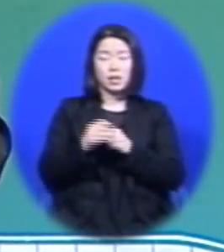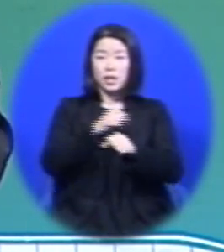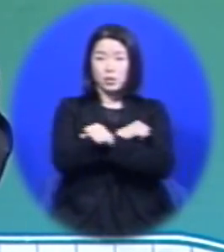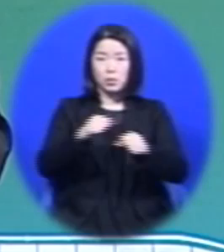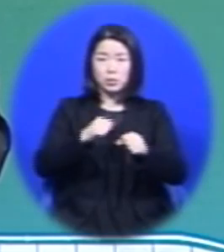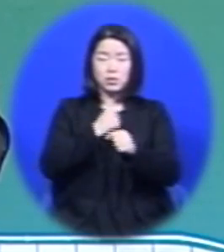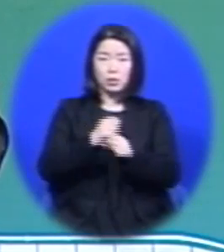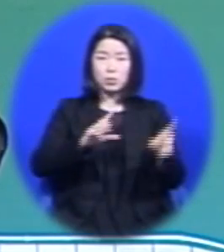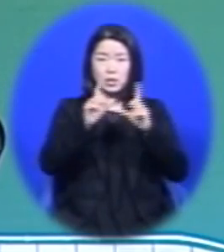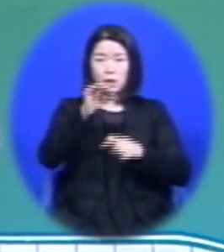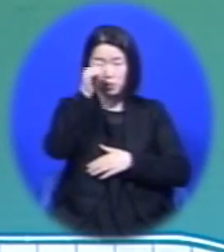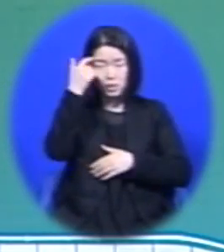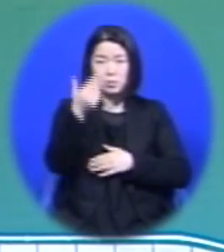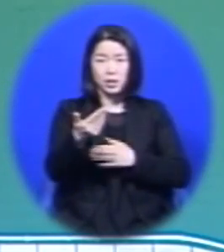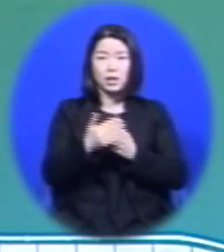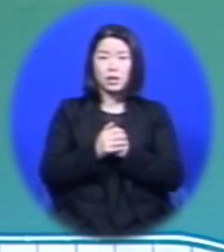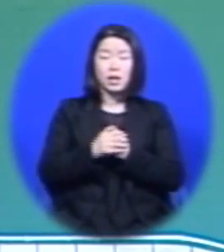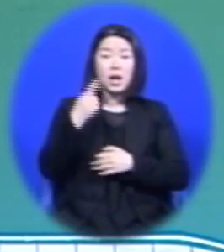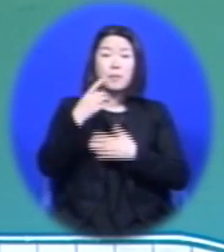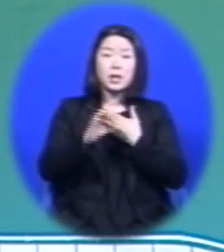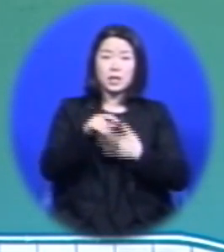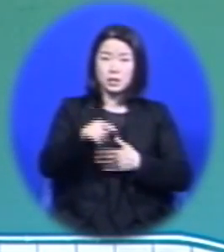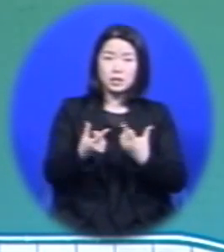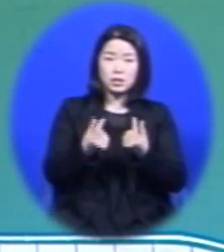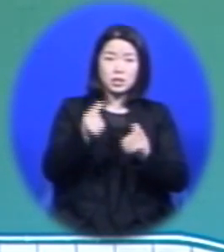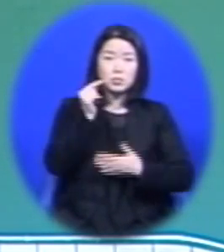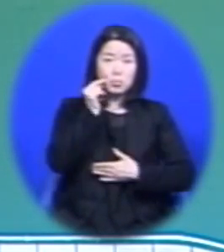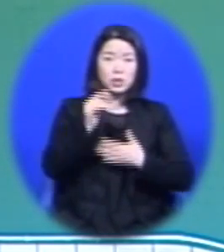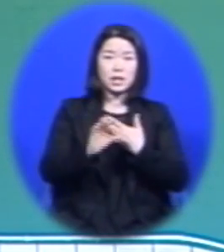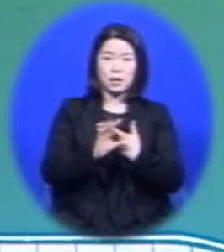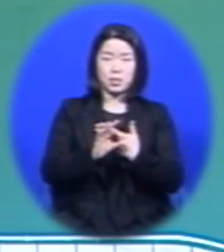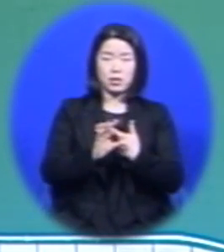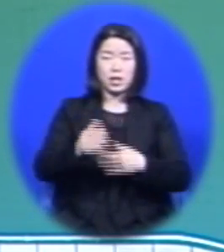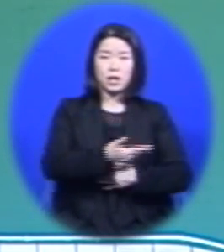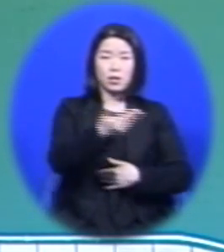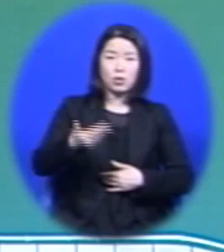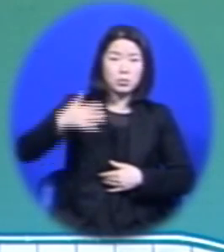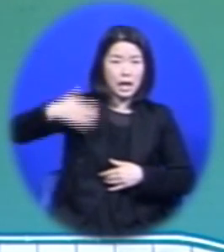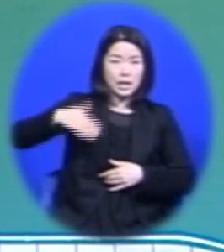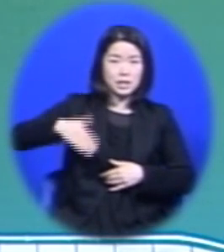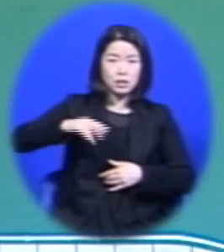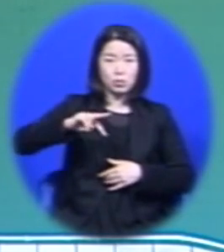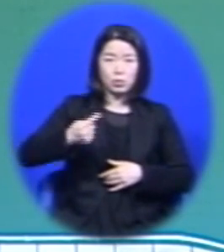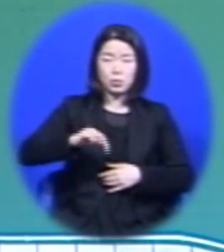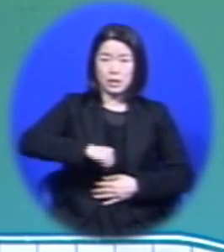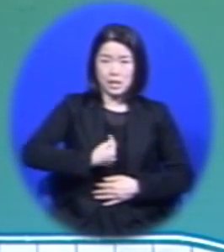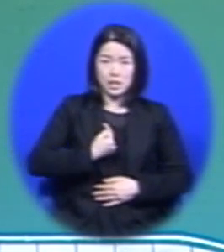용서하고 사시나요? 만약에 그러지 못한다면 여러분은 아직도 여러분